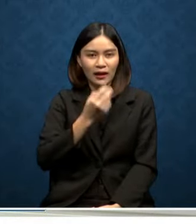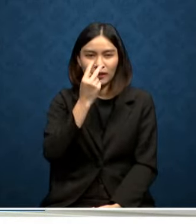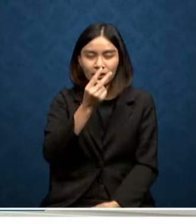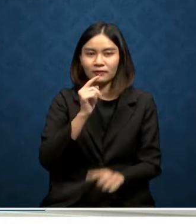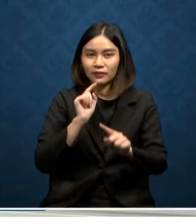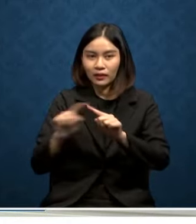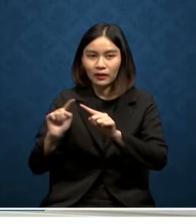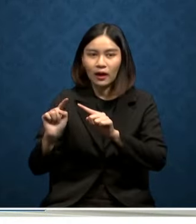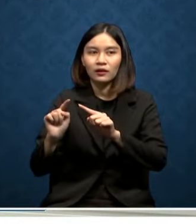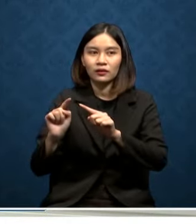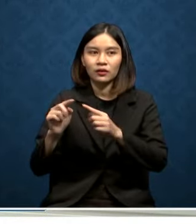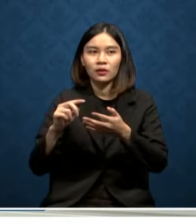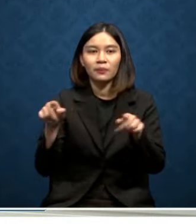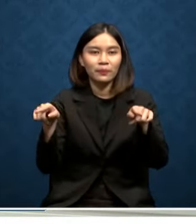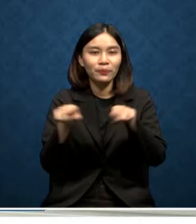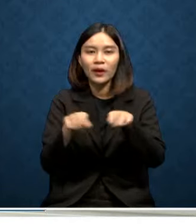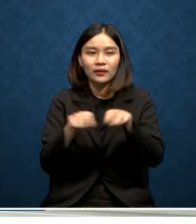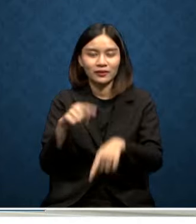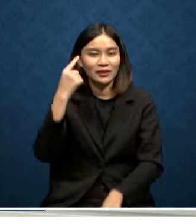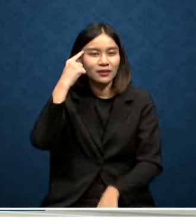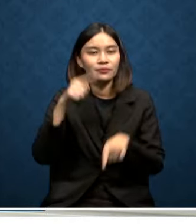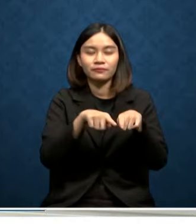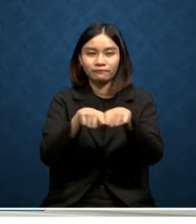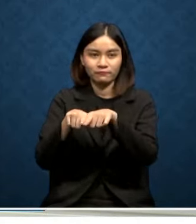ไรที่ไม่ต่างไปจากท่านนัก